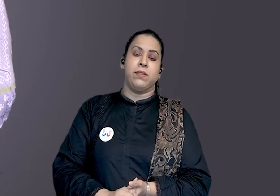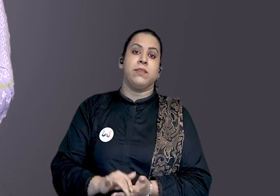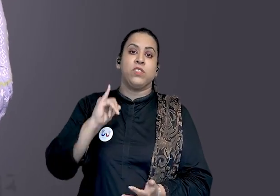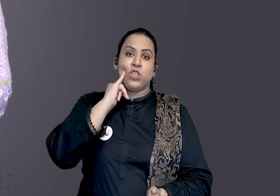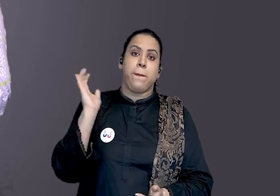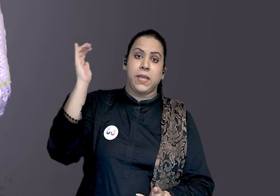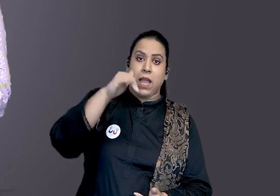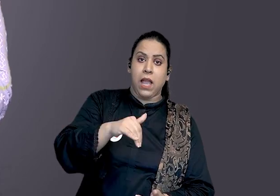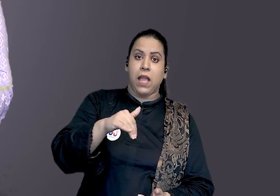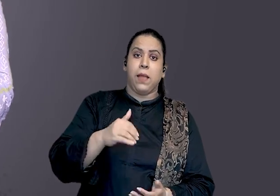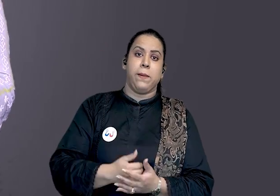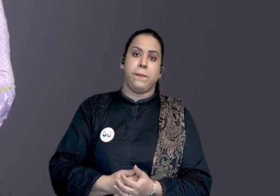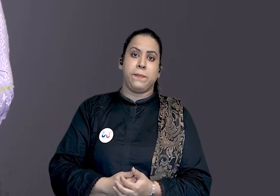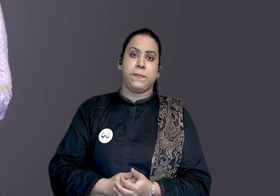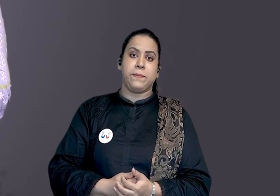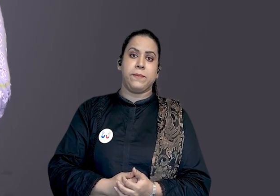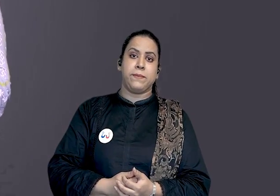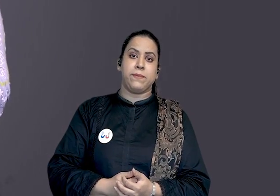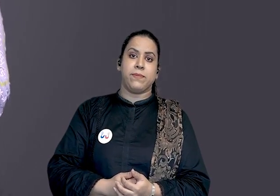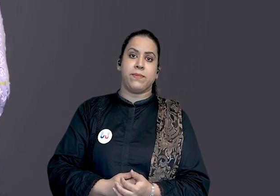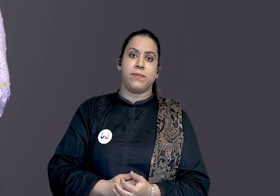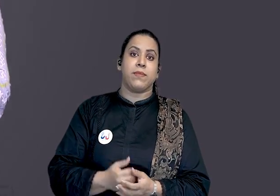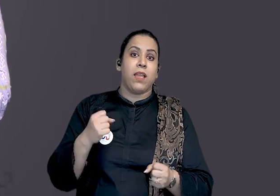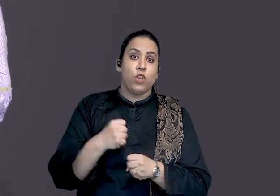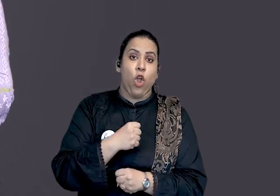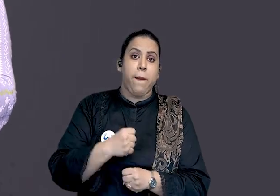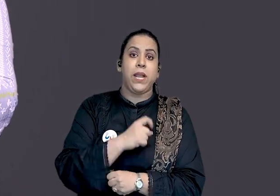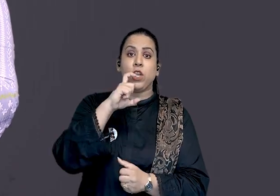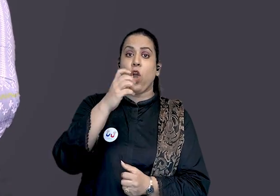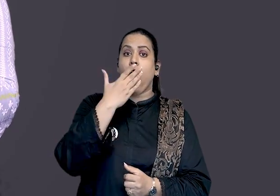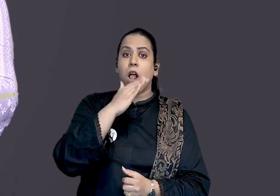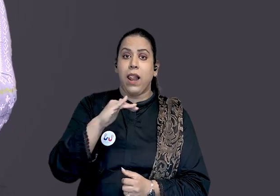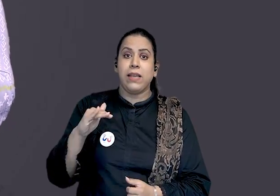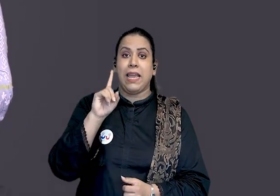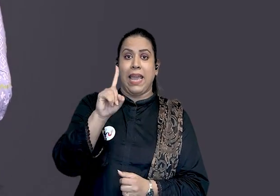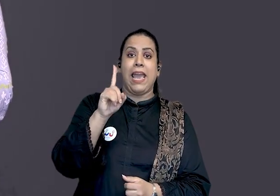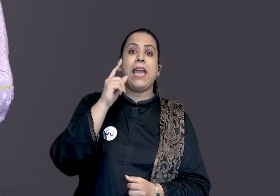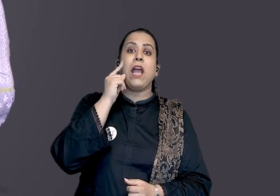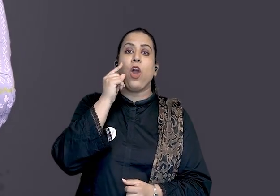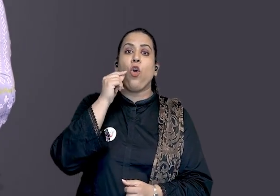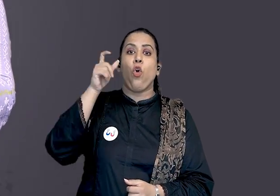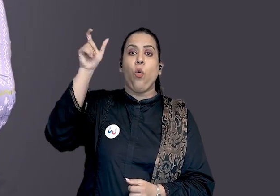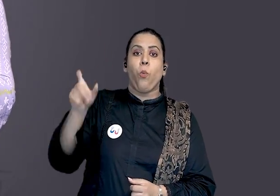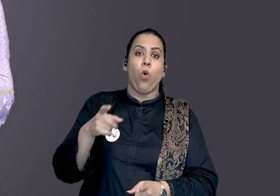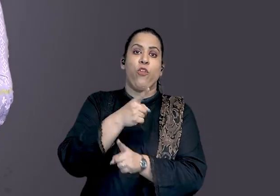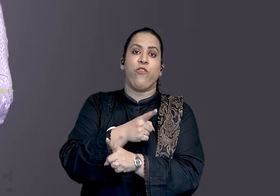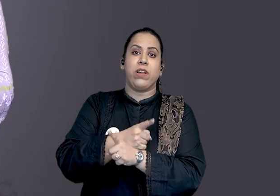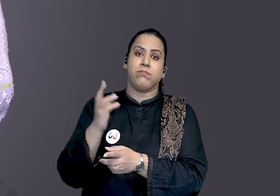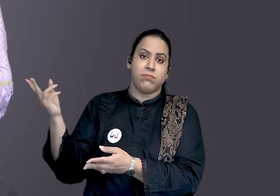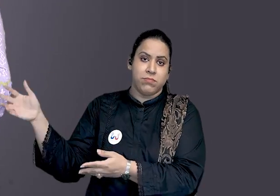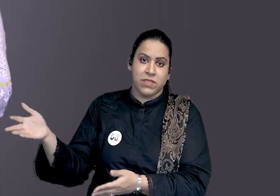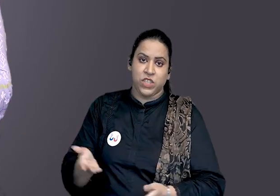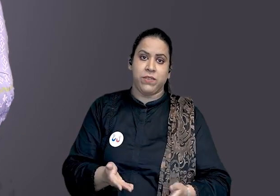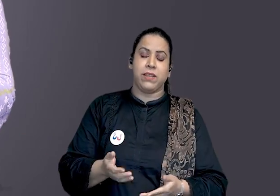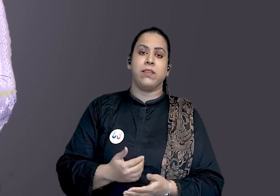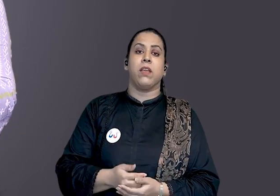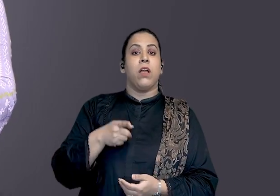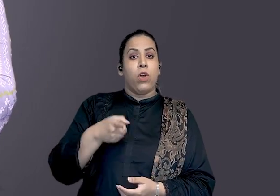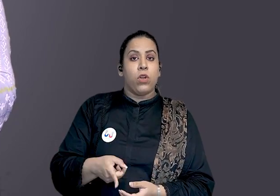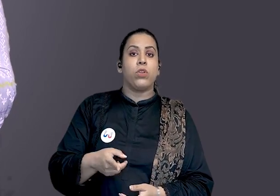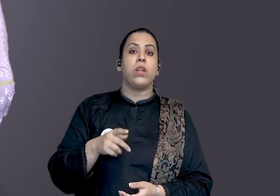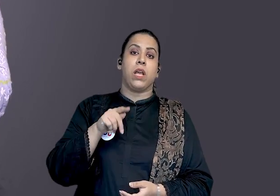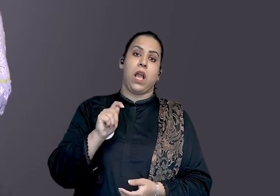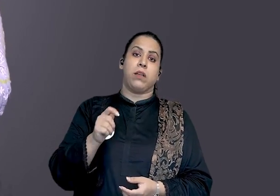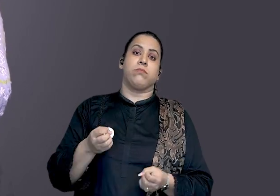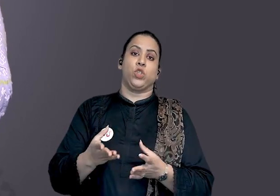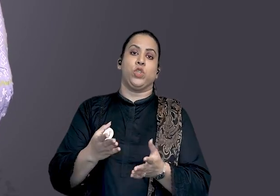ہیں وہ یہاں پر تشریف لاتے ہیں، اور اس کے بعد انہوں نے یہاں پر کام کرنا شروع کیا HLO گیرٹ کے نام سے. HLO گیرٹ جو ہیں